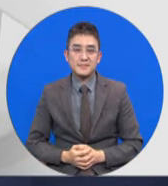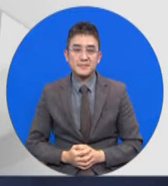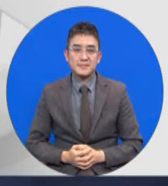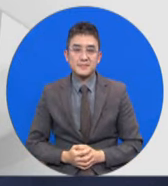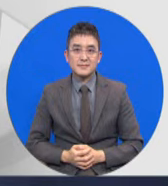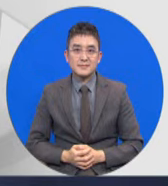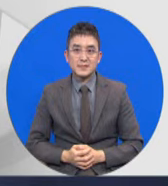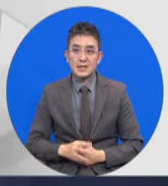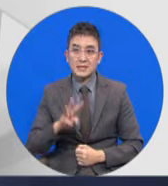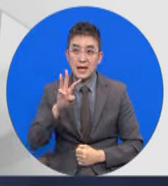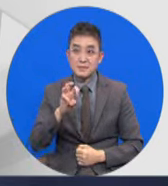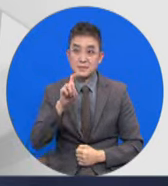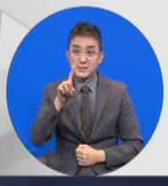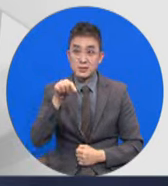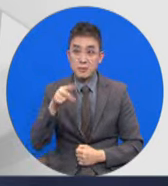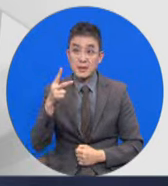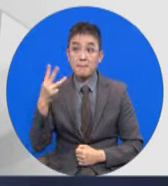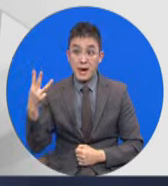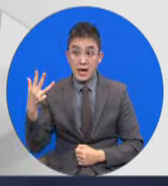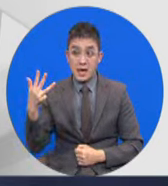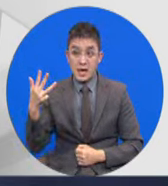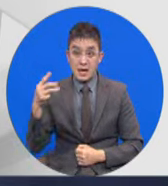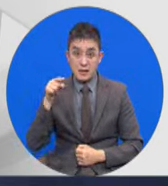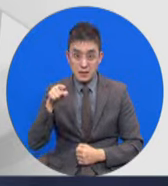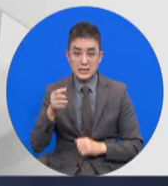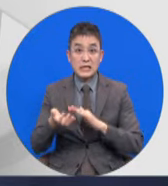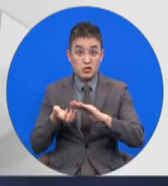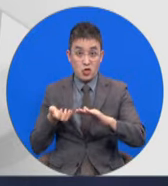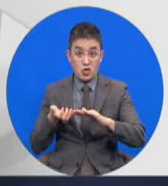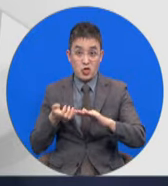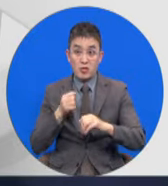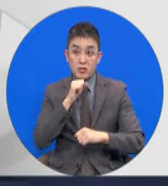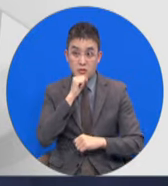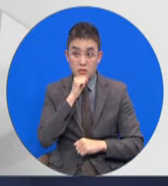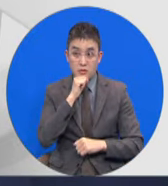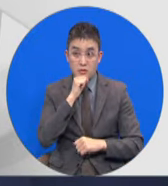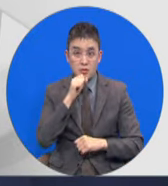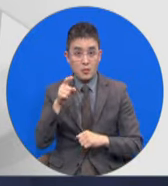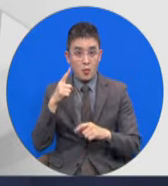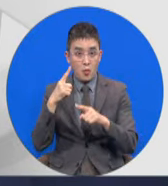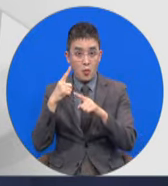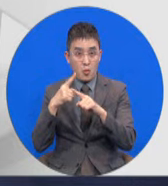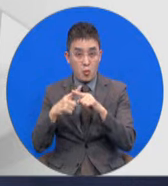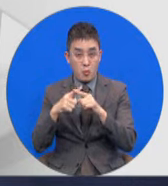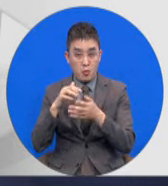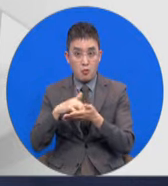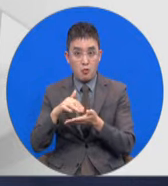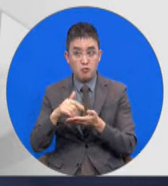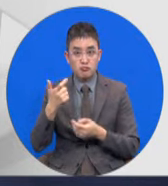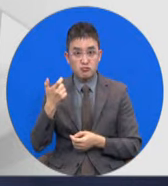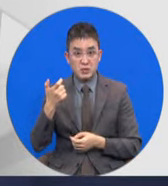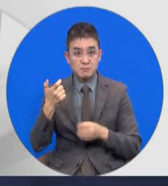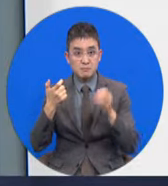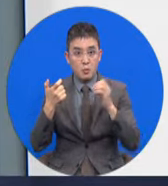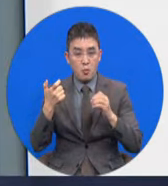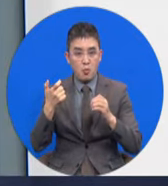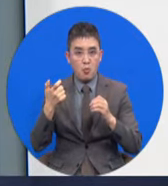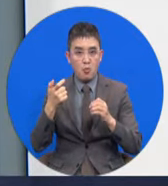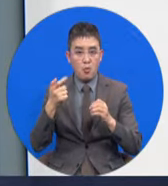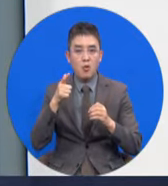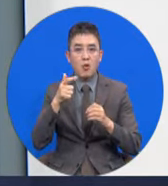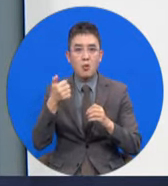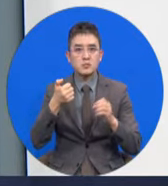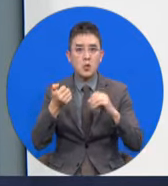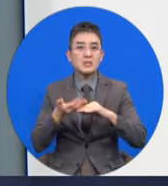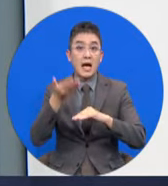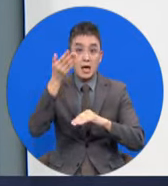지금 31.28%인데 저걸 곱하기 하면은 63% 되지 않겠습니까? 투표율 63%면 절반 했다 이런 이야기이기 때문에.